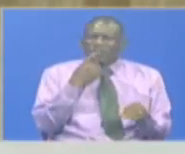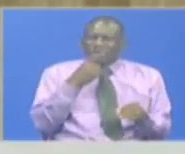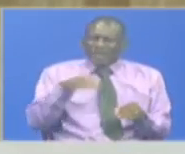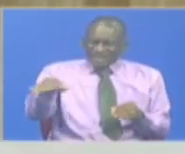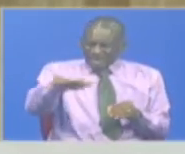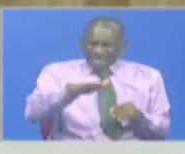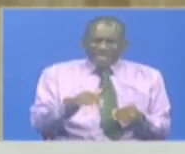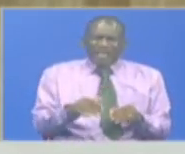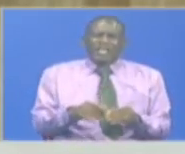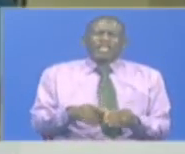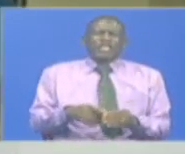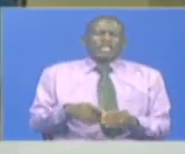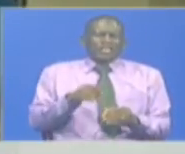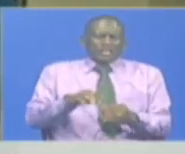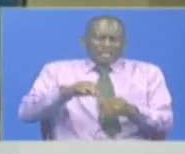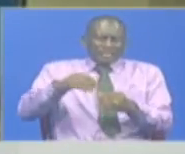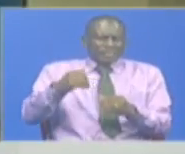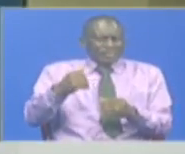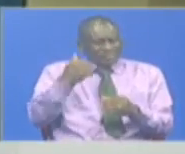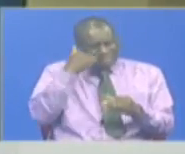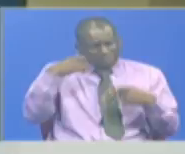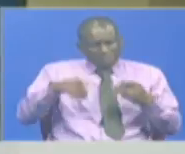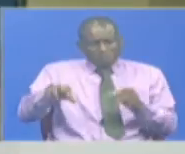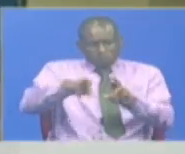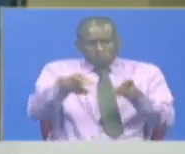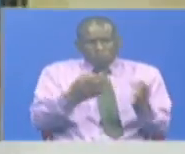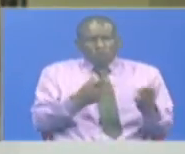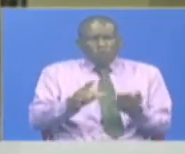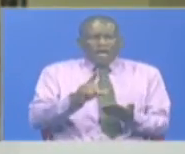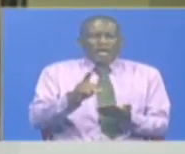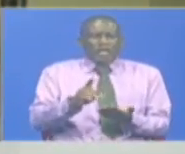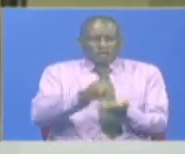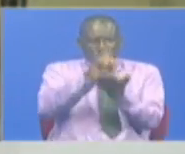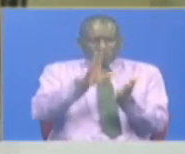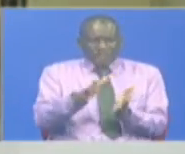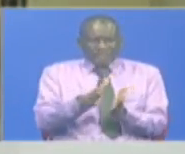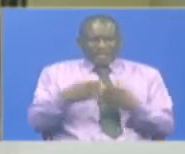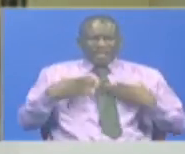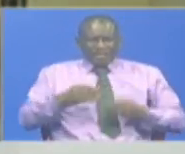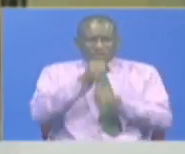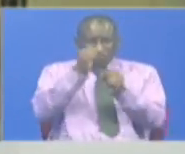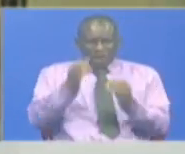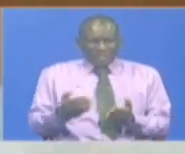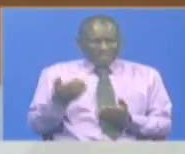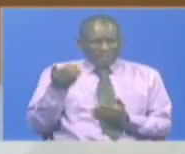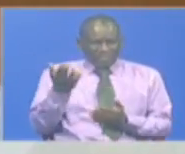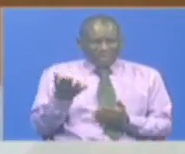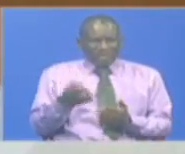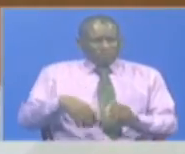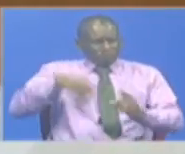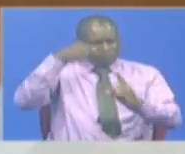room, where patients and doctors have drawn their daggers and jumped headfirst onto the battlefield.